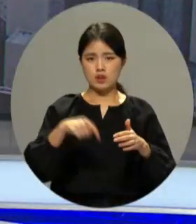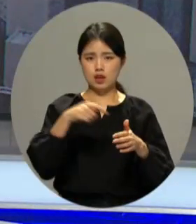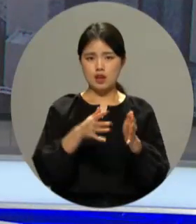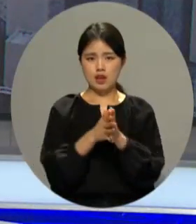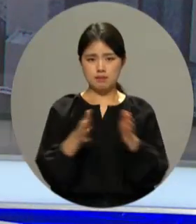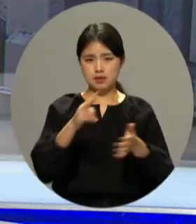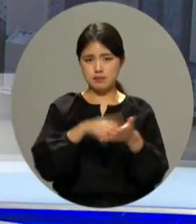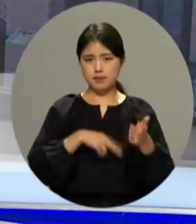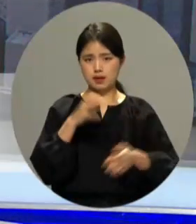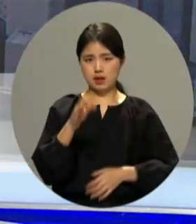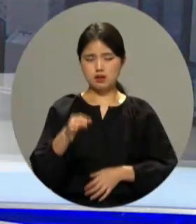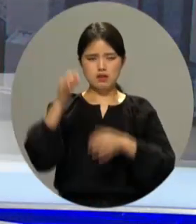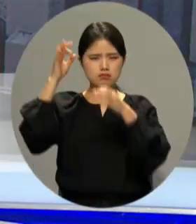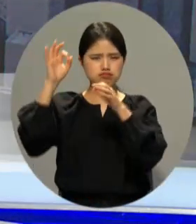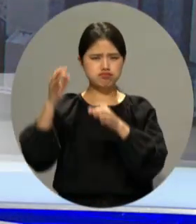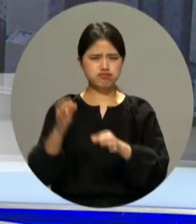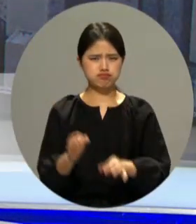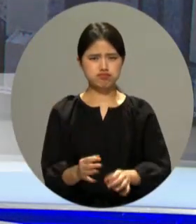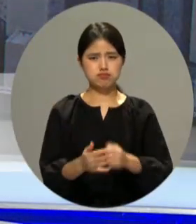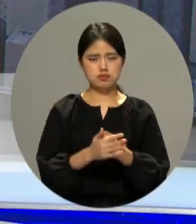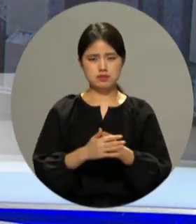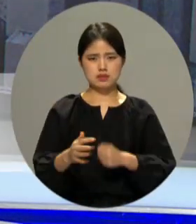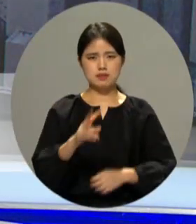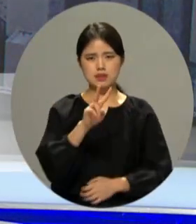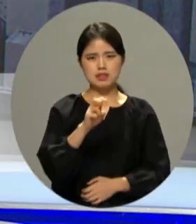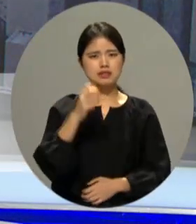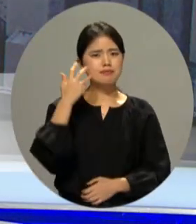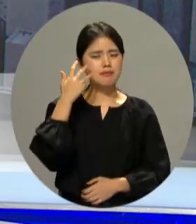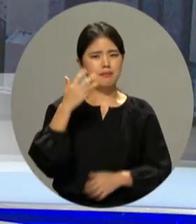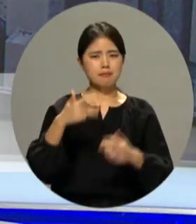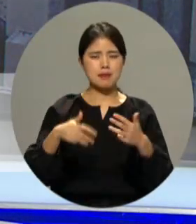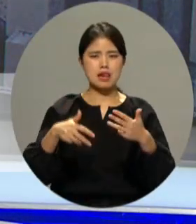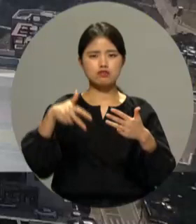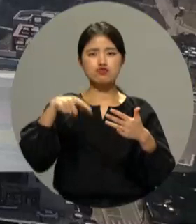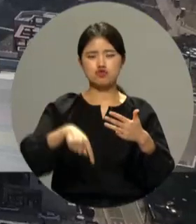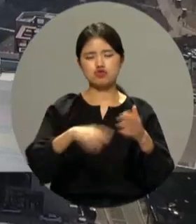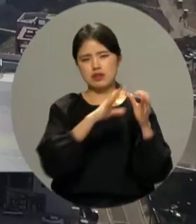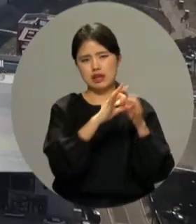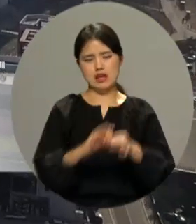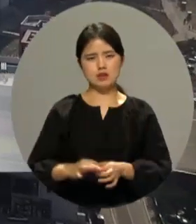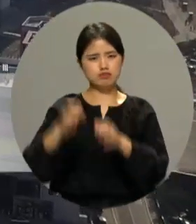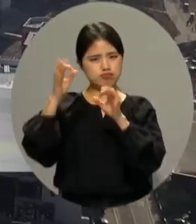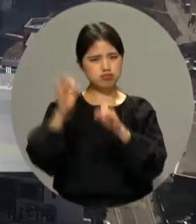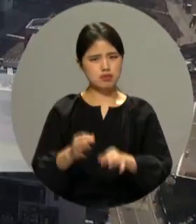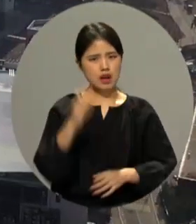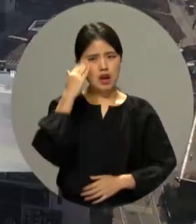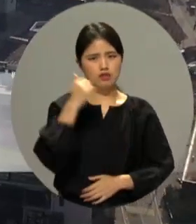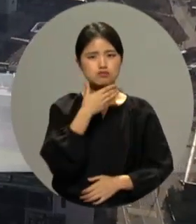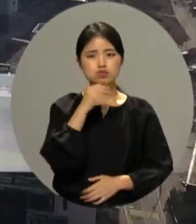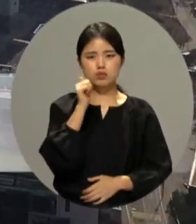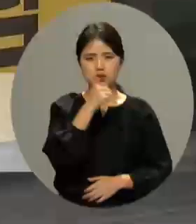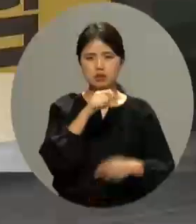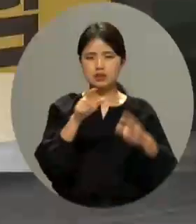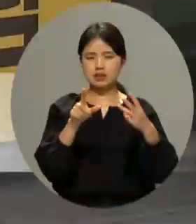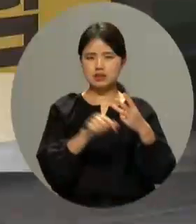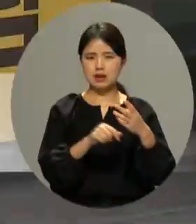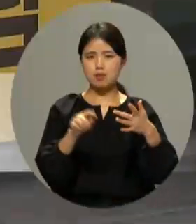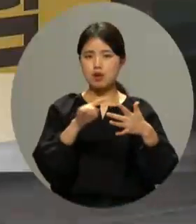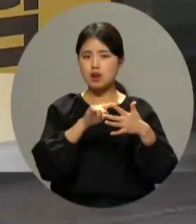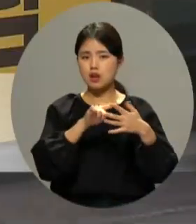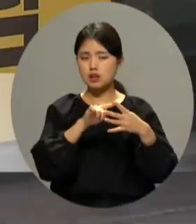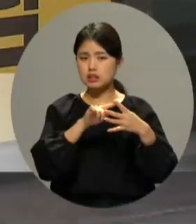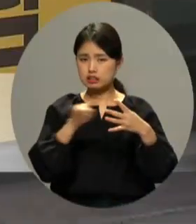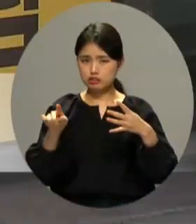돈의 아파트 매매 가격이 하락폭을 키우면서 28주 연속 떨어졌습니다 한국 부동산원을 3월 1주차